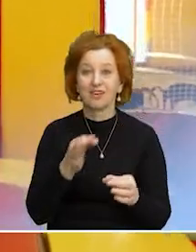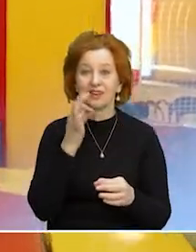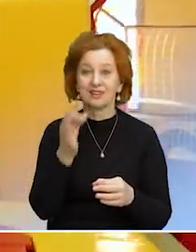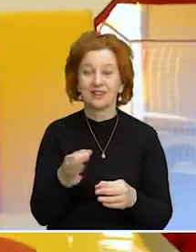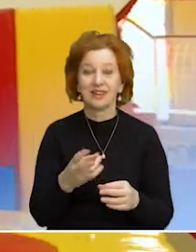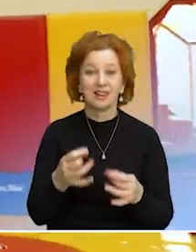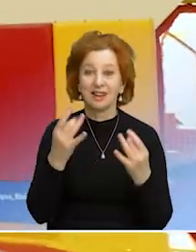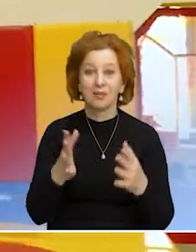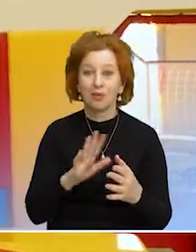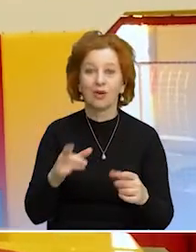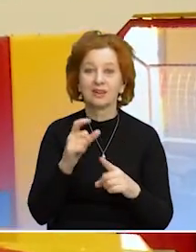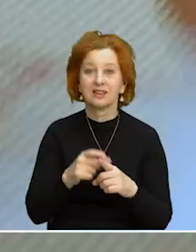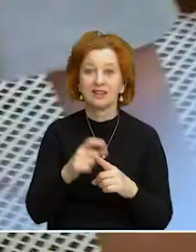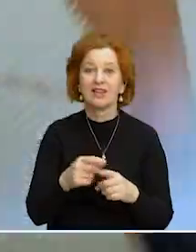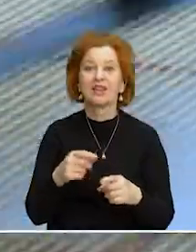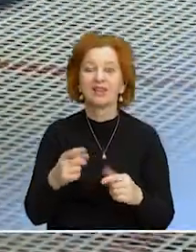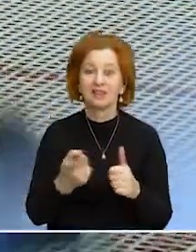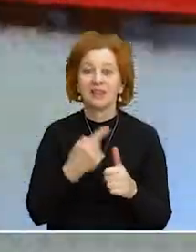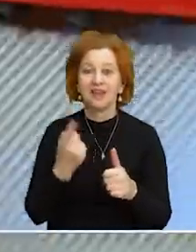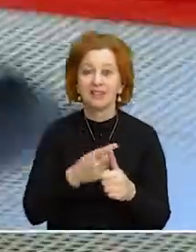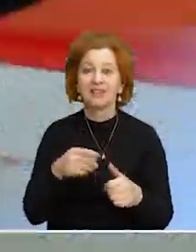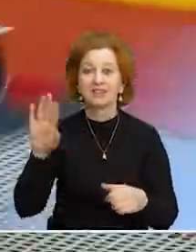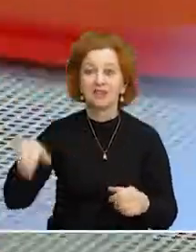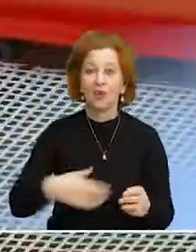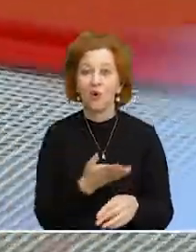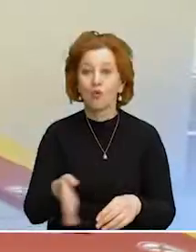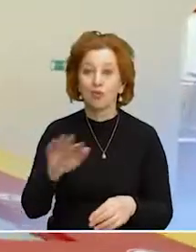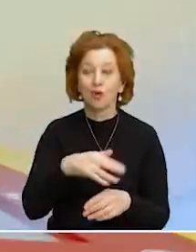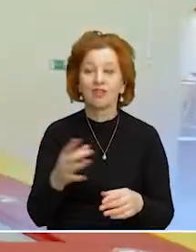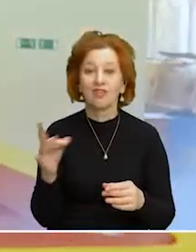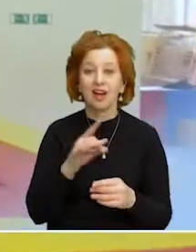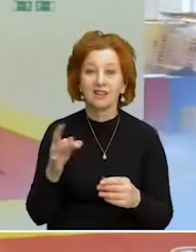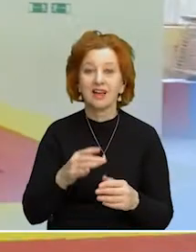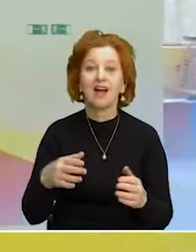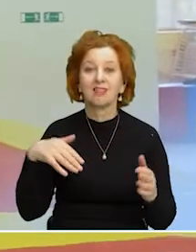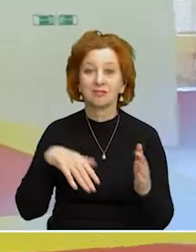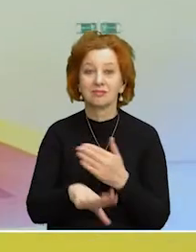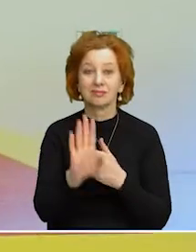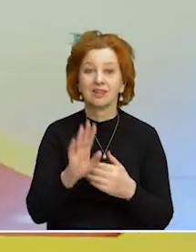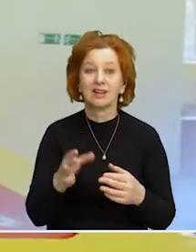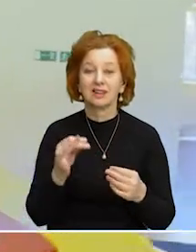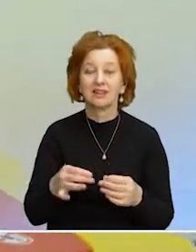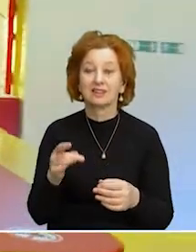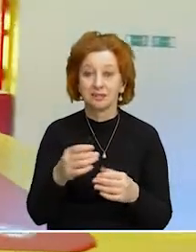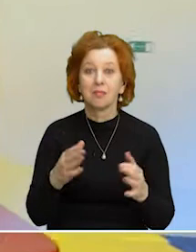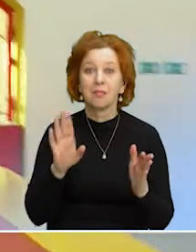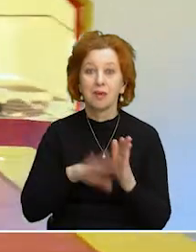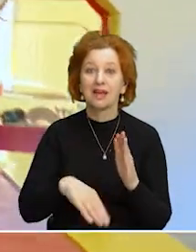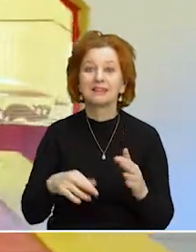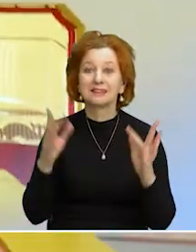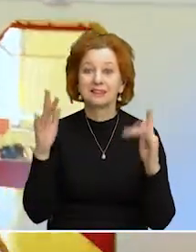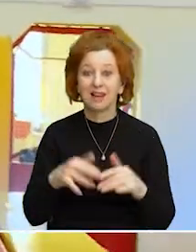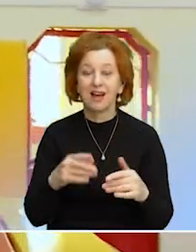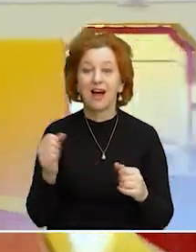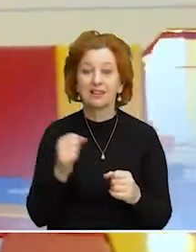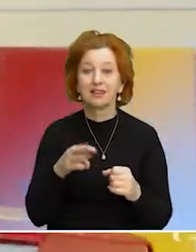правильно сказала, ведь это не просто набор букв, а название элементов в сноубординге. В Ростове на доске кататься, а точнее прыгать, и без снега